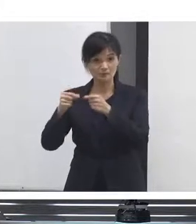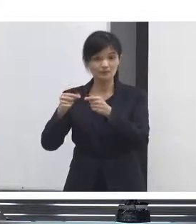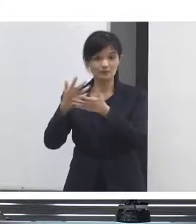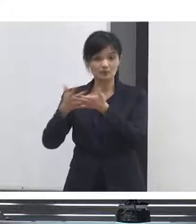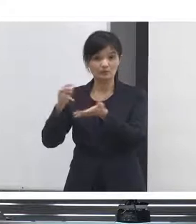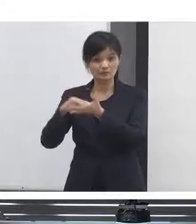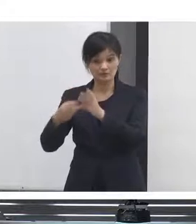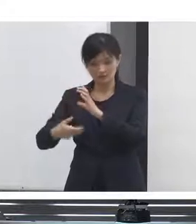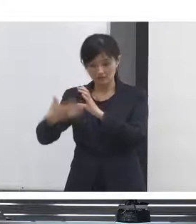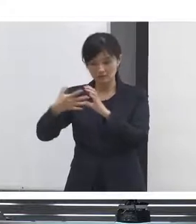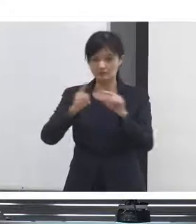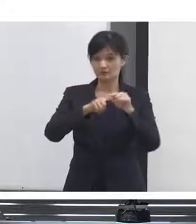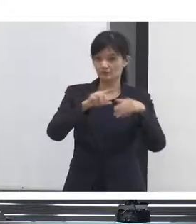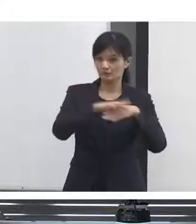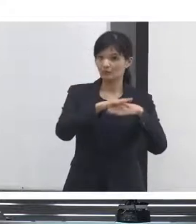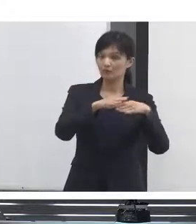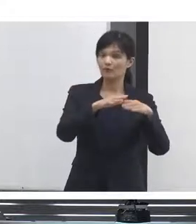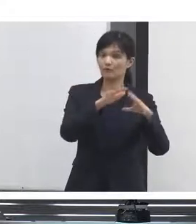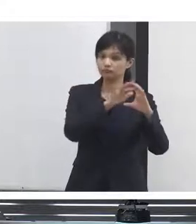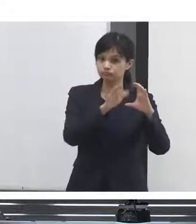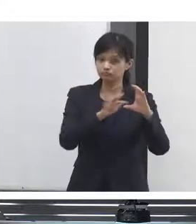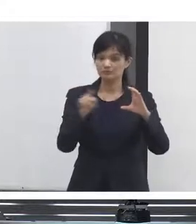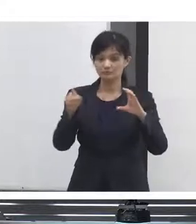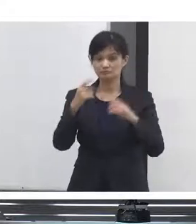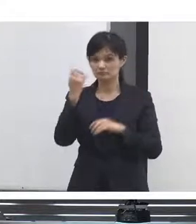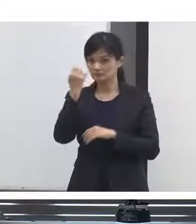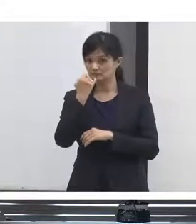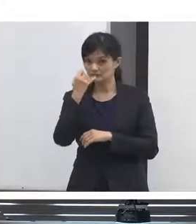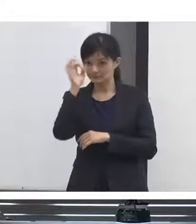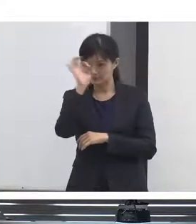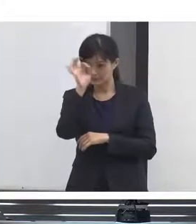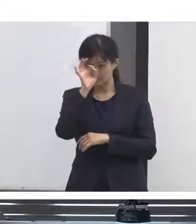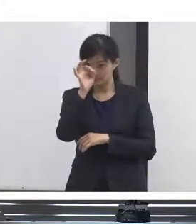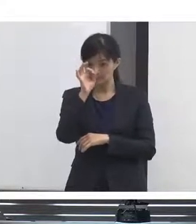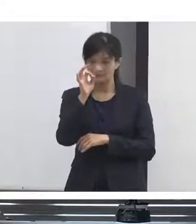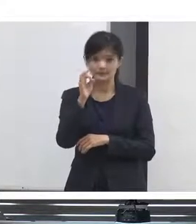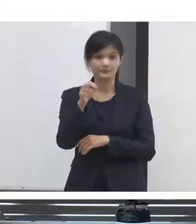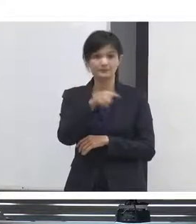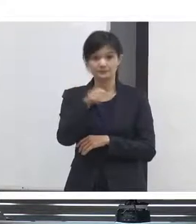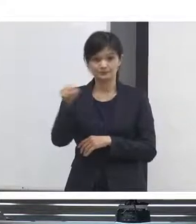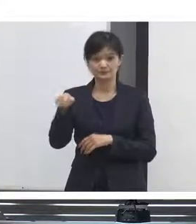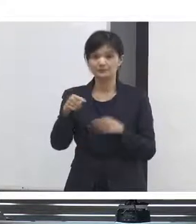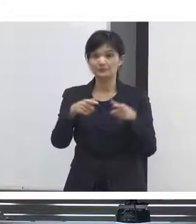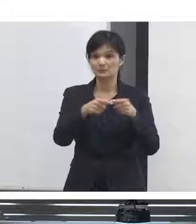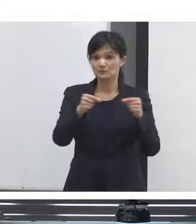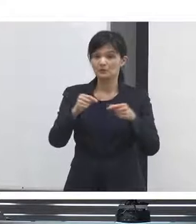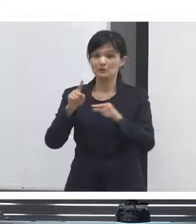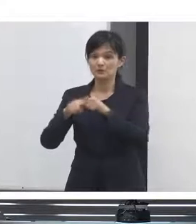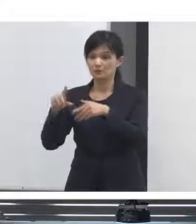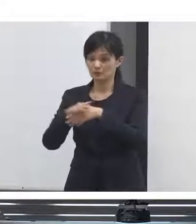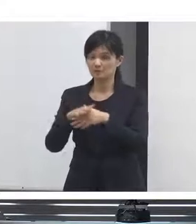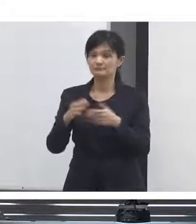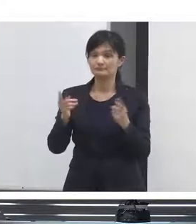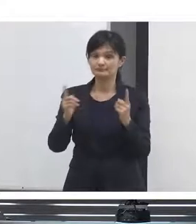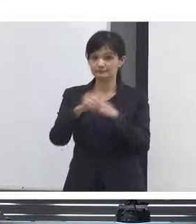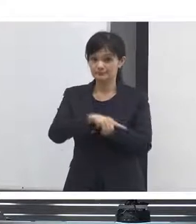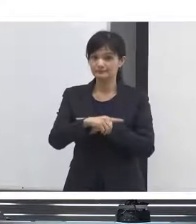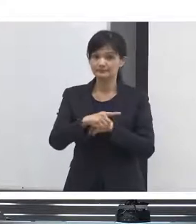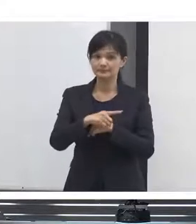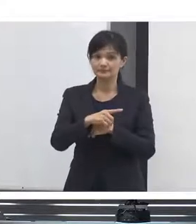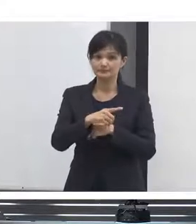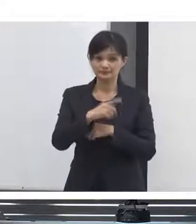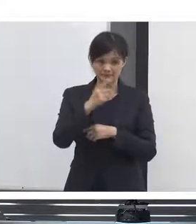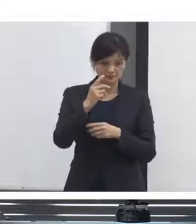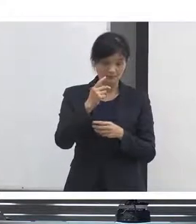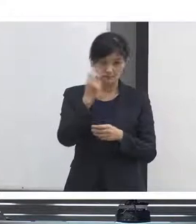文的网站，去查日本的这个产地哦，比如说这是萝卜的产地，那也可以透过日文的这个食物网站去查日本的萝卜